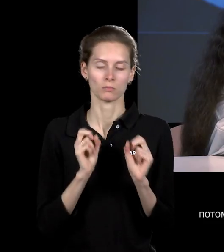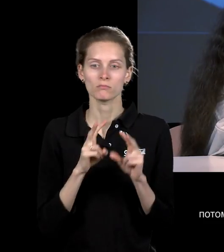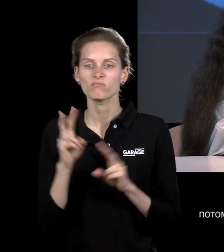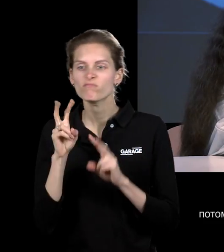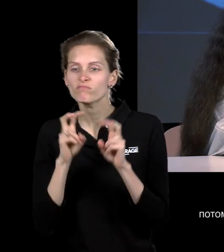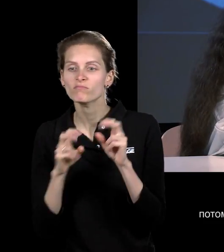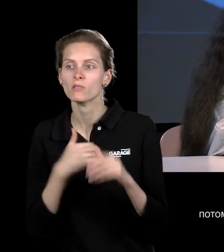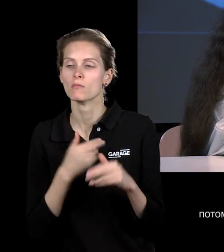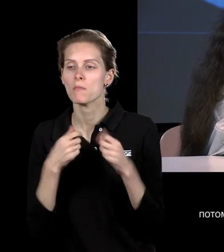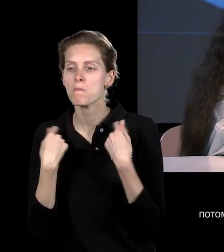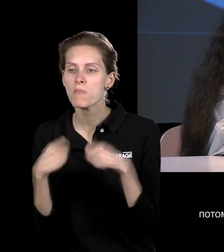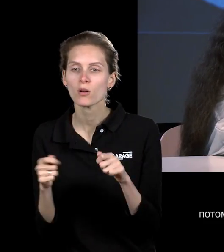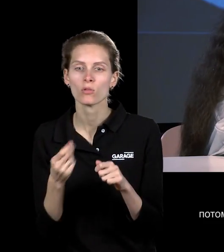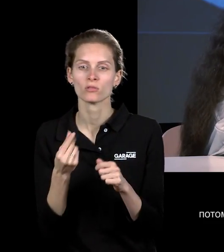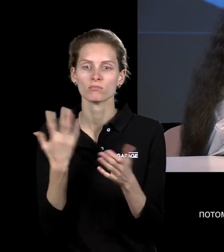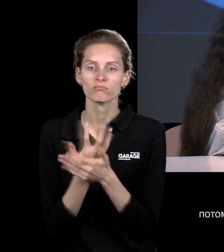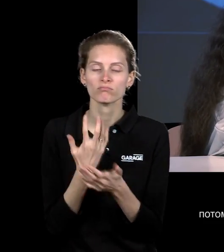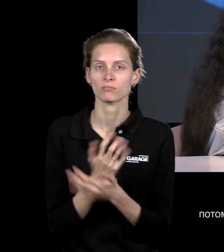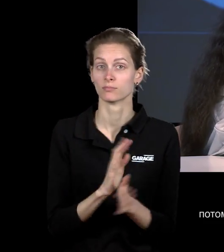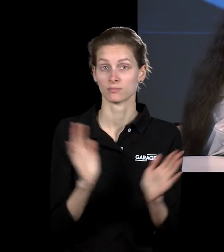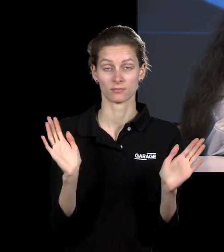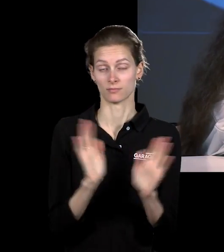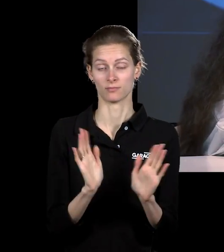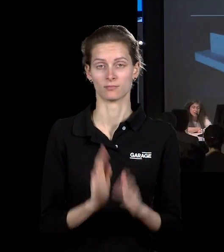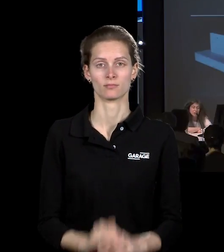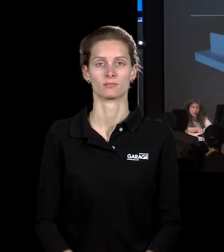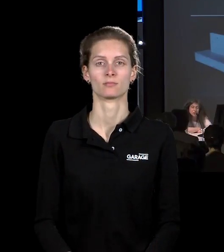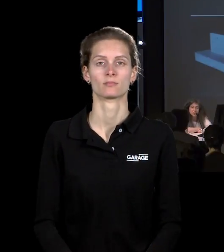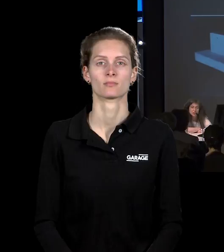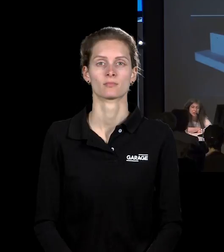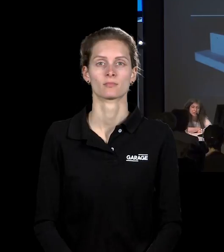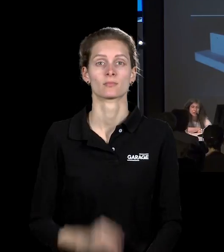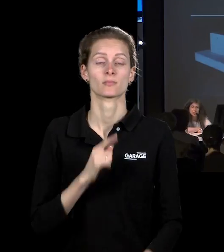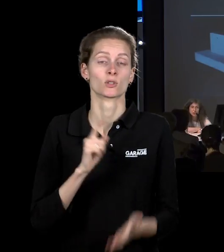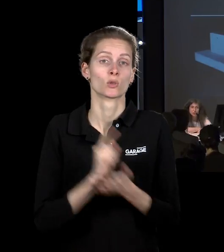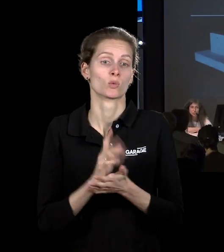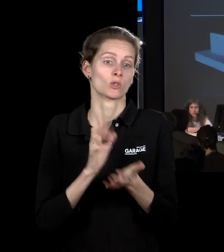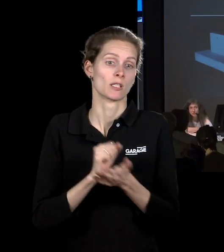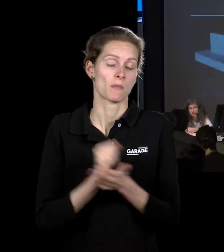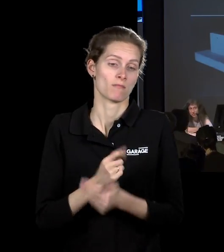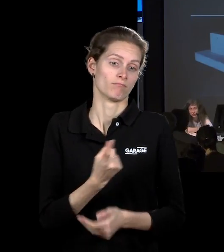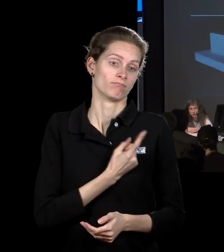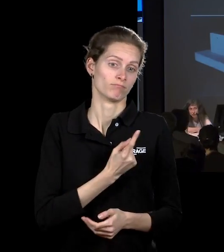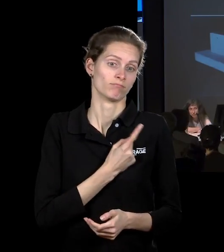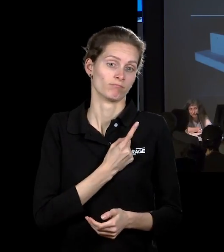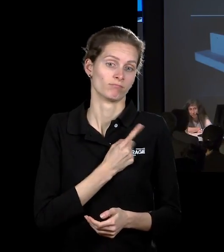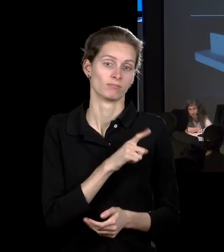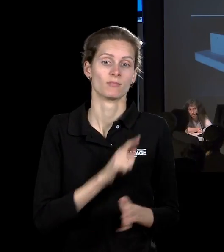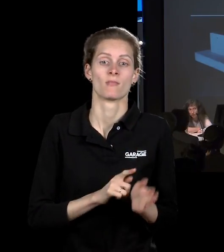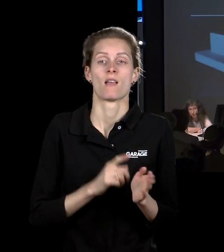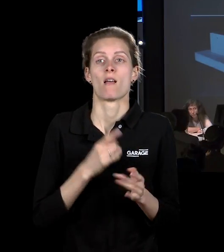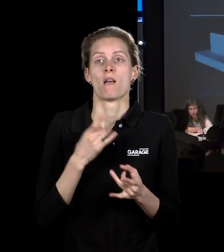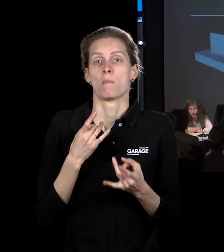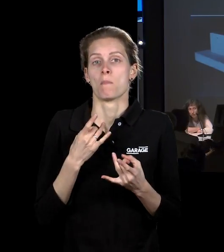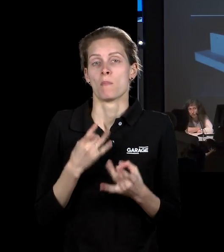рассчитывая ее продать, не рассчитывая получить за нее какое-то вознаграждение. Ты должен заниматься ей в одиночестве, чтобы она не стала развлечением для